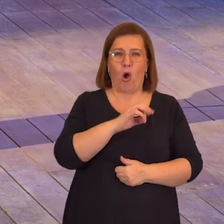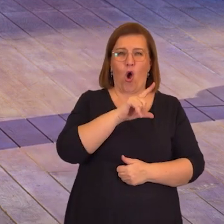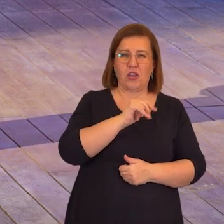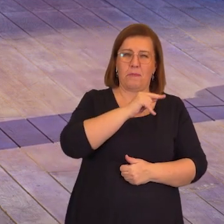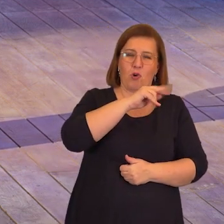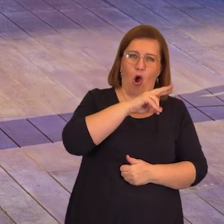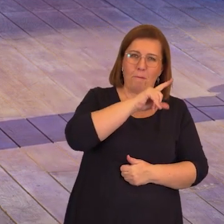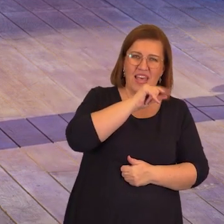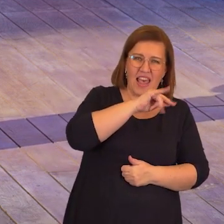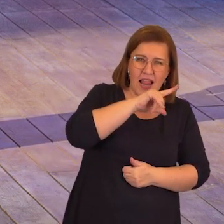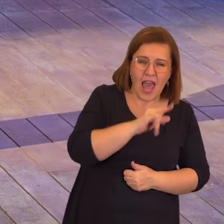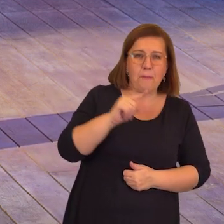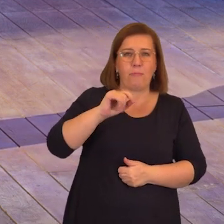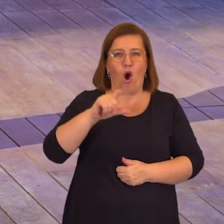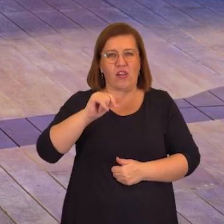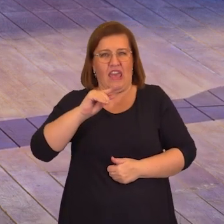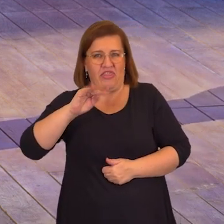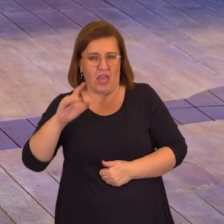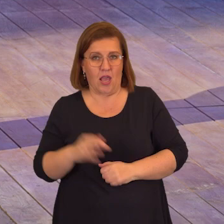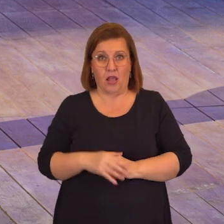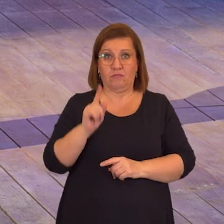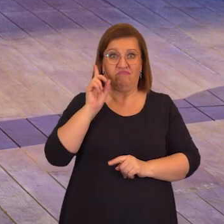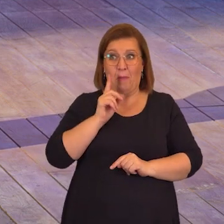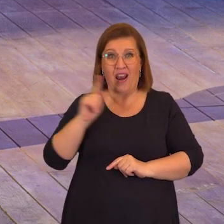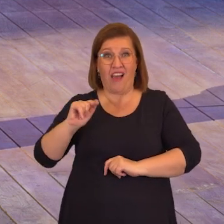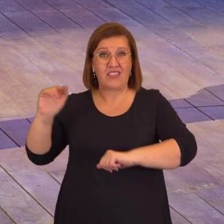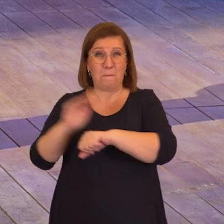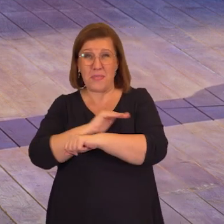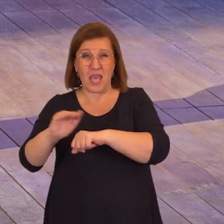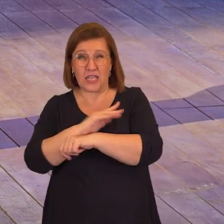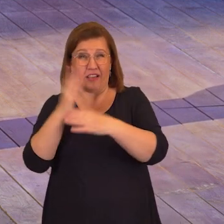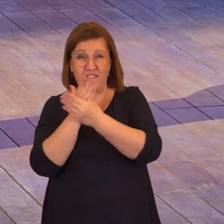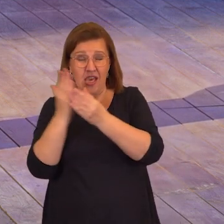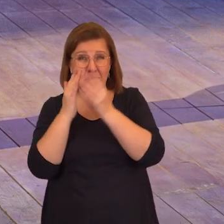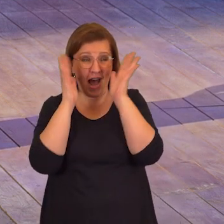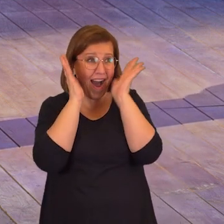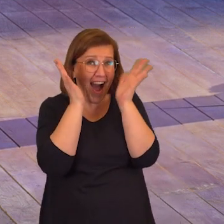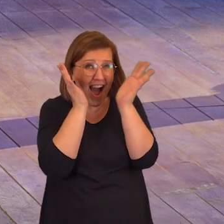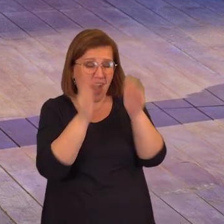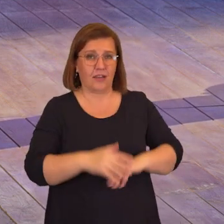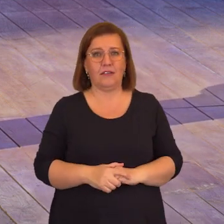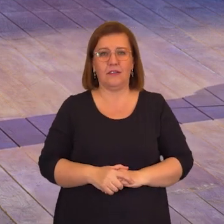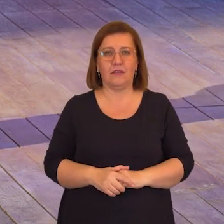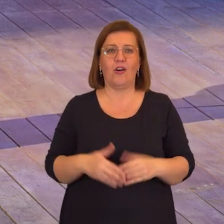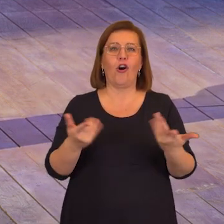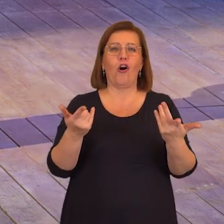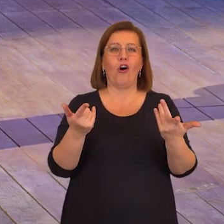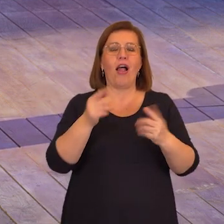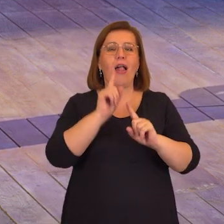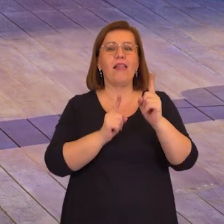mówimy, dosłownie rozkochały w sobie komercyjny świat. No i wyobraźcie sobie, laleczka